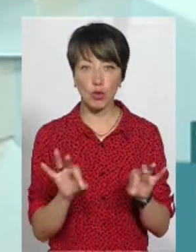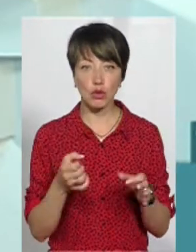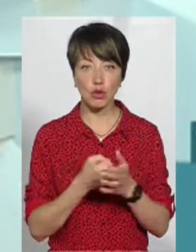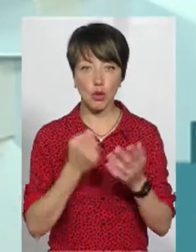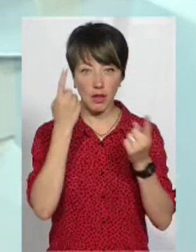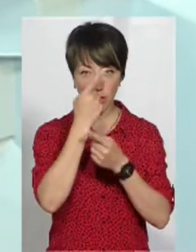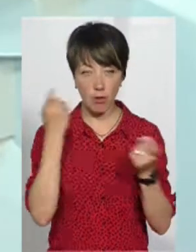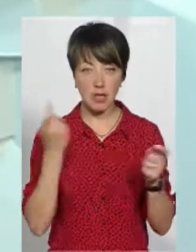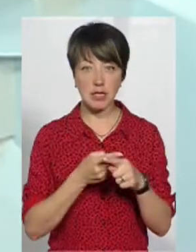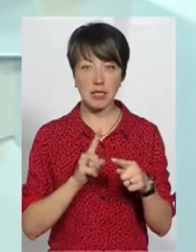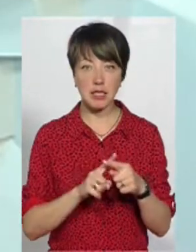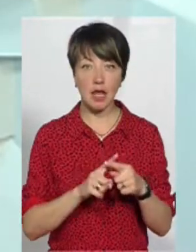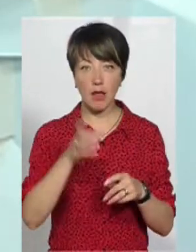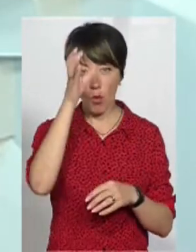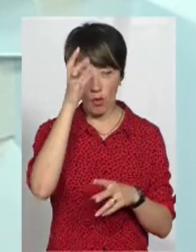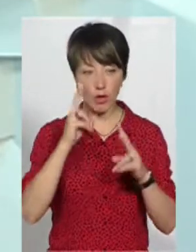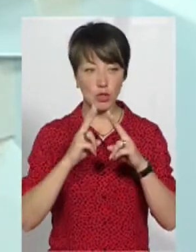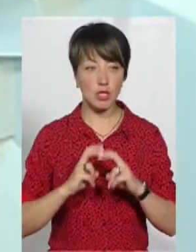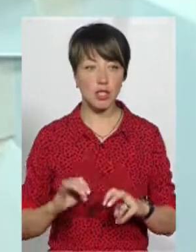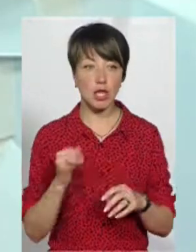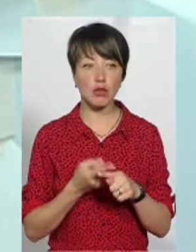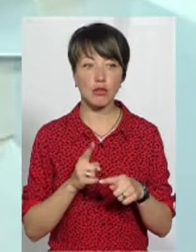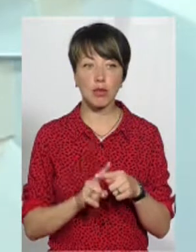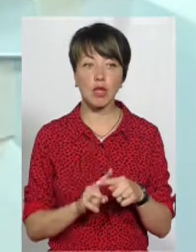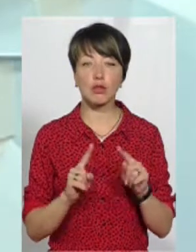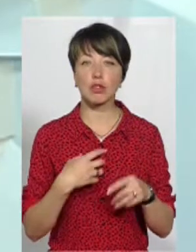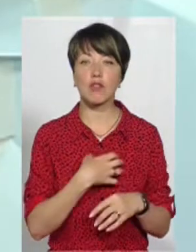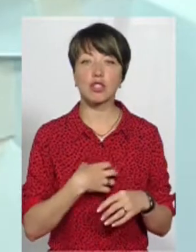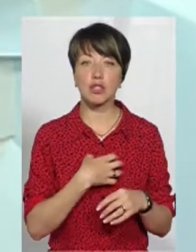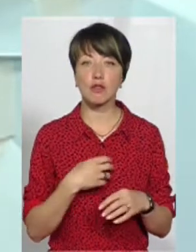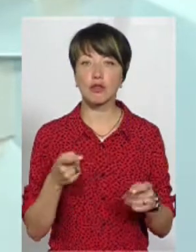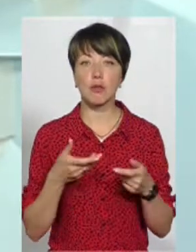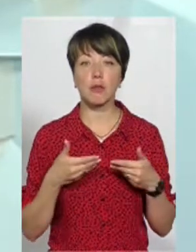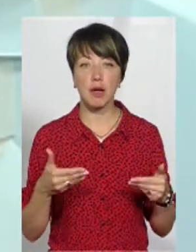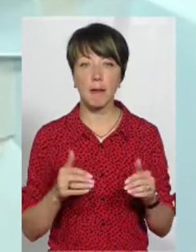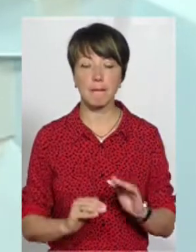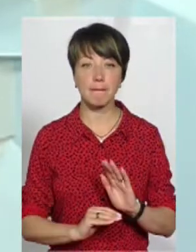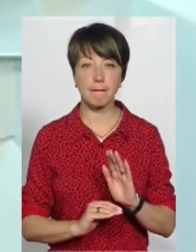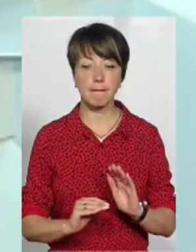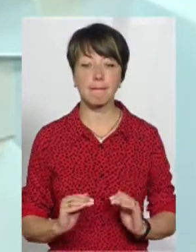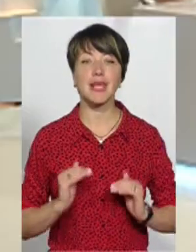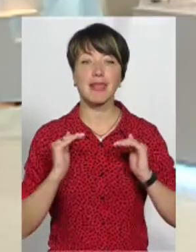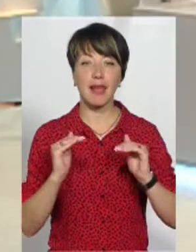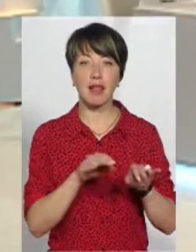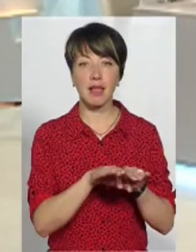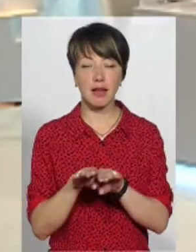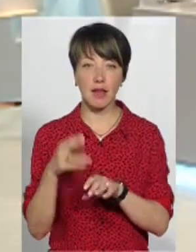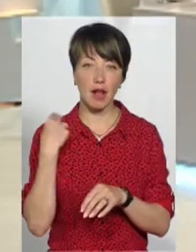до інформації, це мова наукових досліджень, і тому це надзвичайно важливо, щоб ми підняли рівень англійської